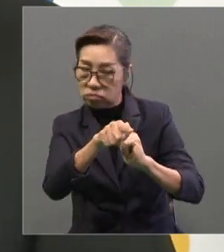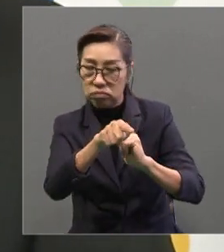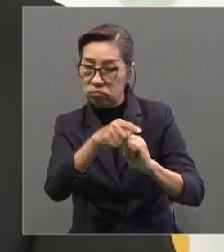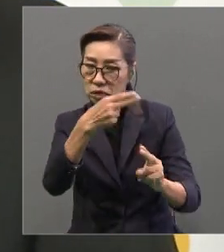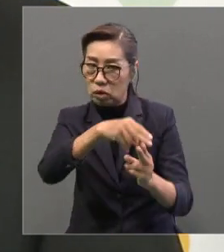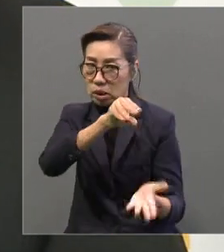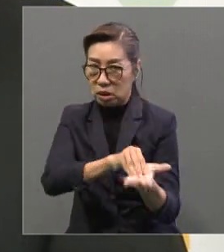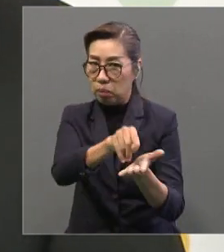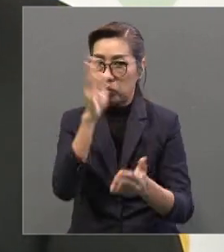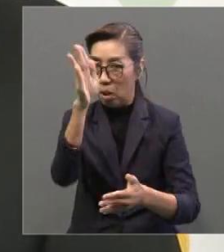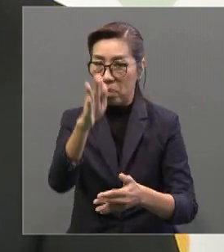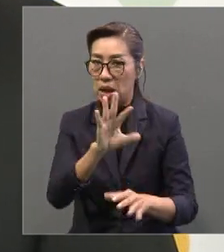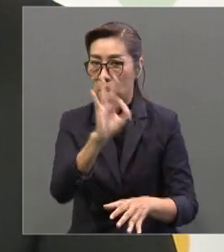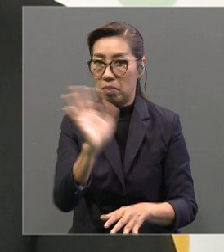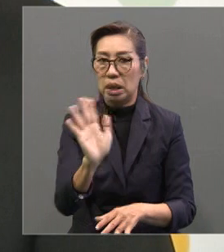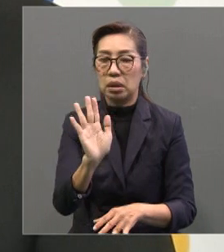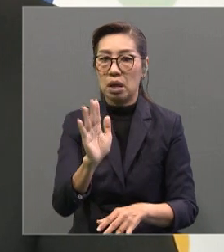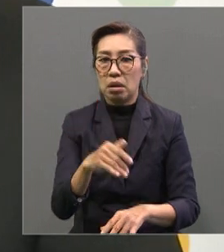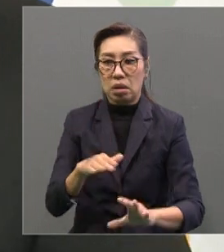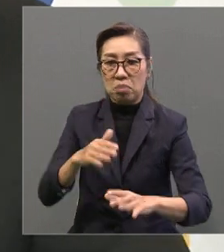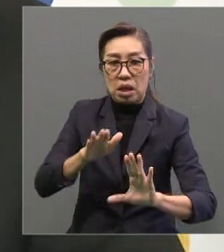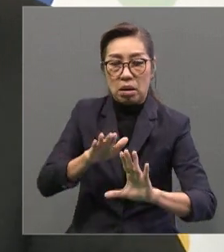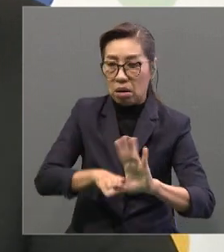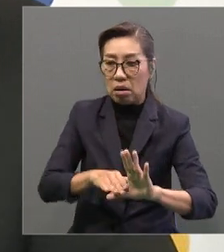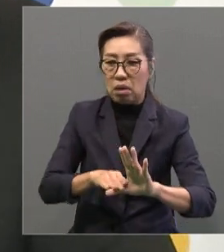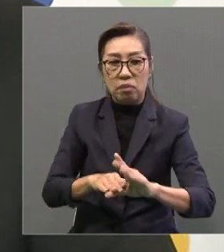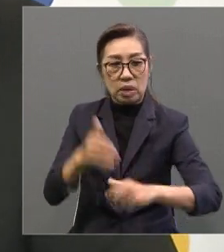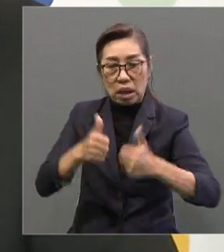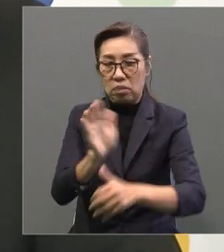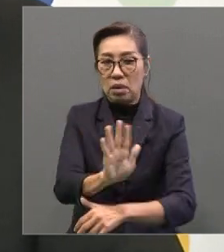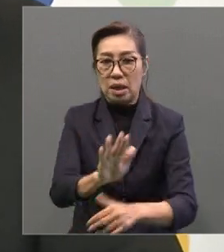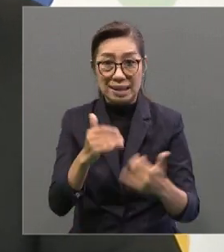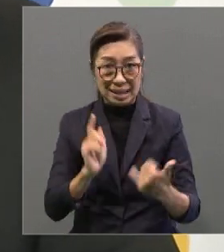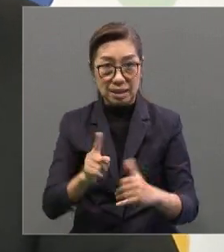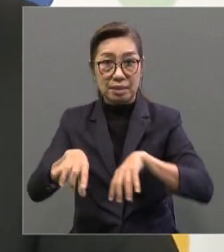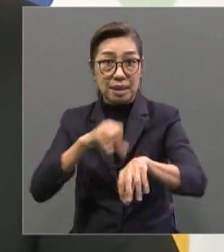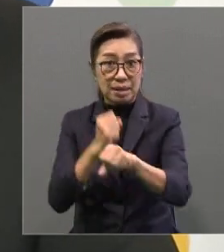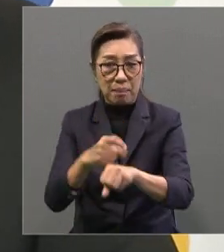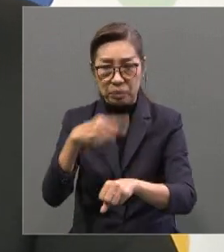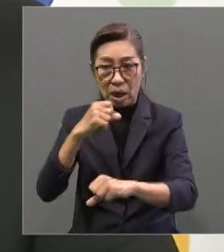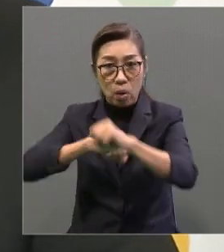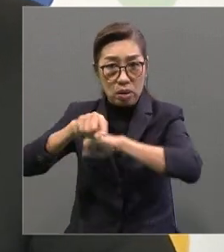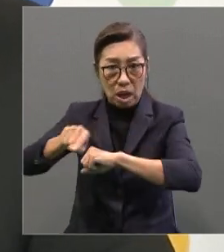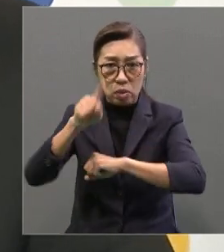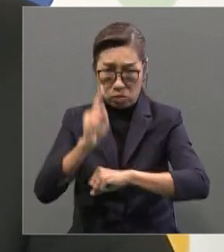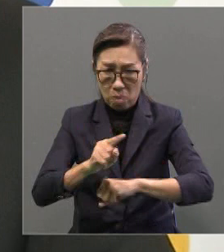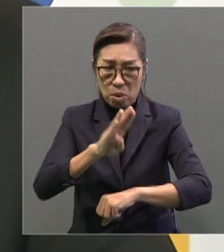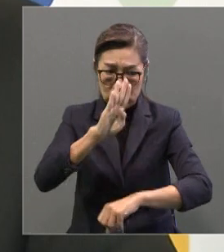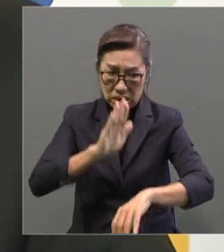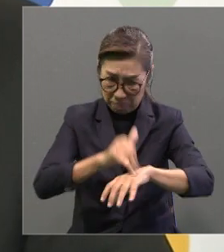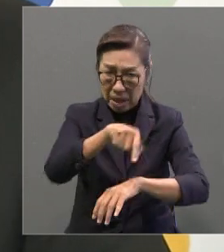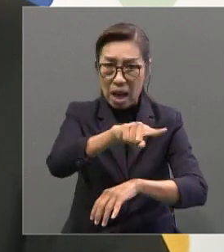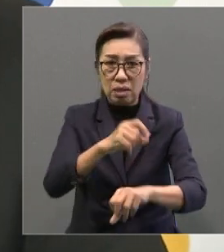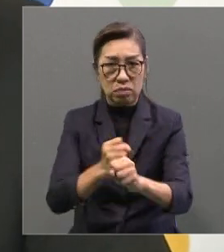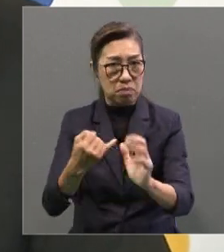ายุ่งเกี่ยวได้อีกเพราะจริงแล้วเนี่ยการดำเนินการต่างๆเนี่ยมันต้องเป็นคนที่มีความสามารถแล้วก็ไม่ให้เกิด